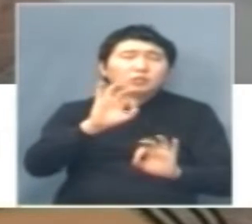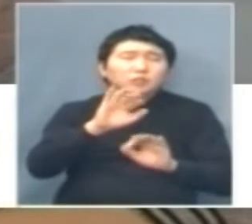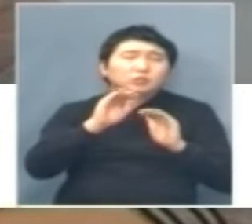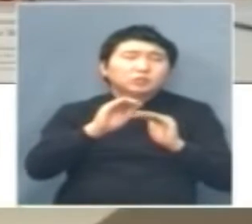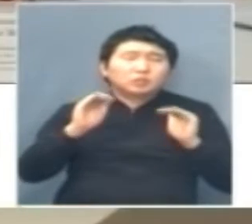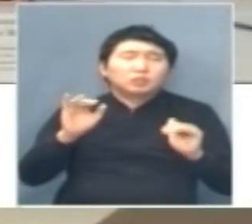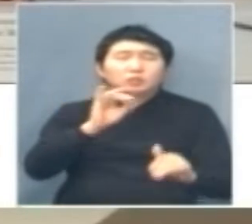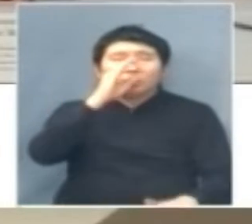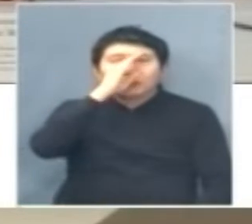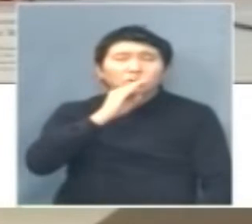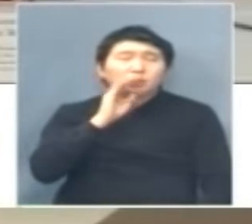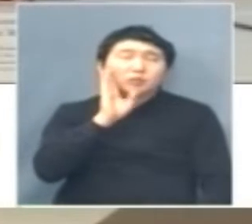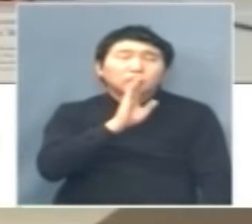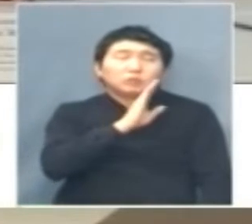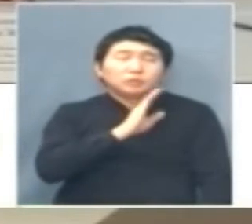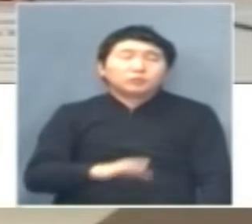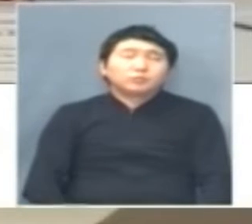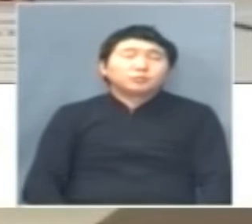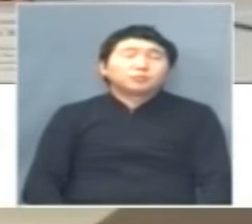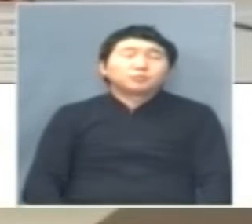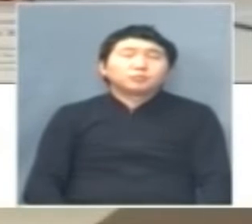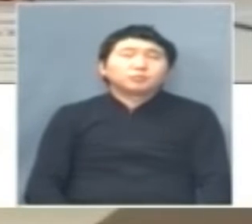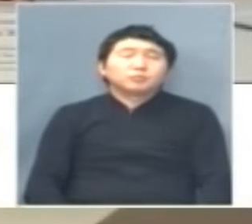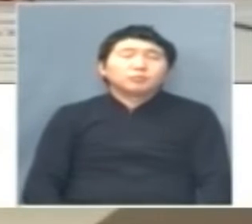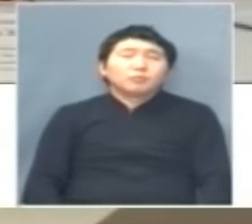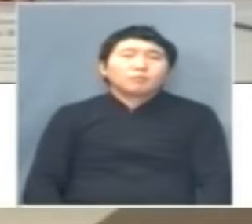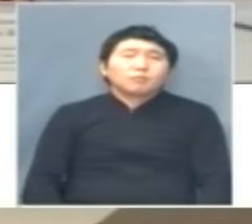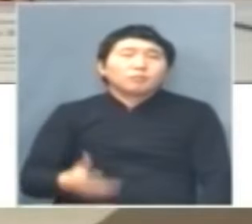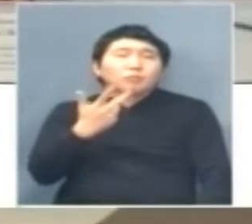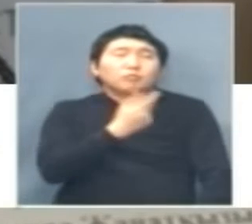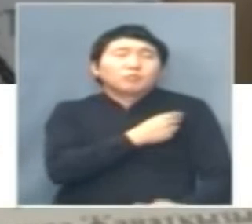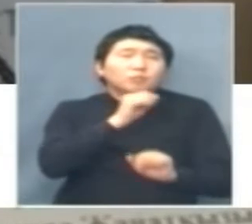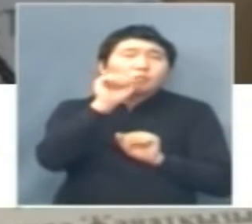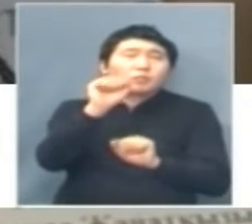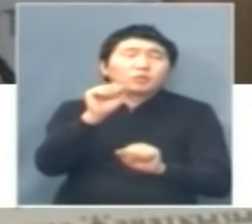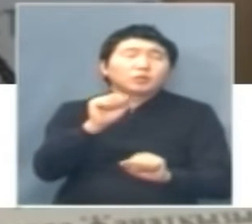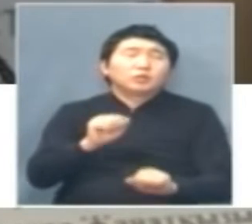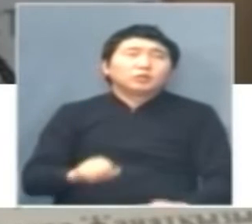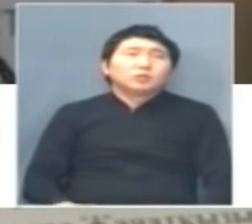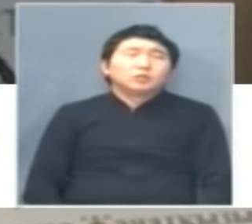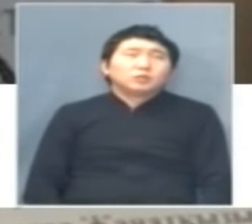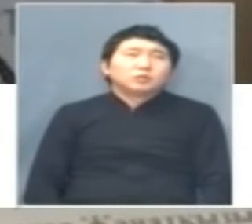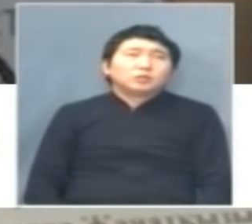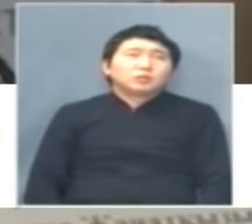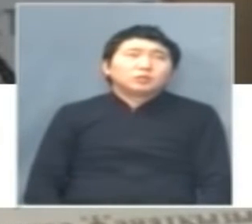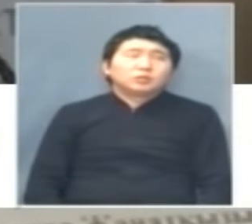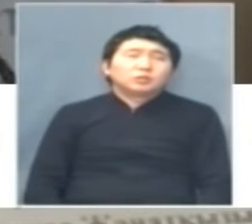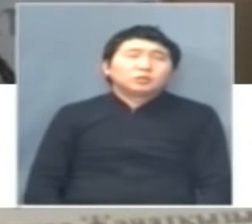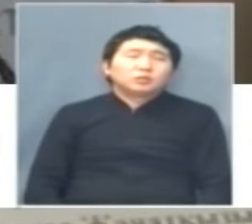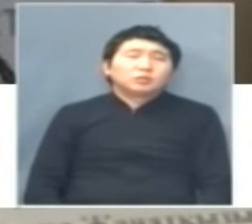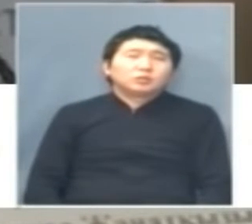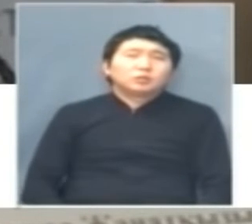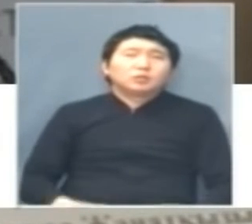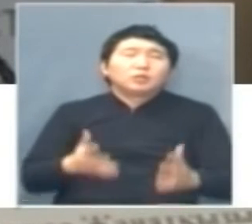родителям. Выступающие на пресс-конференции подчеркнули, что вакцинация носит строго добровольный характер и получение